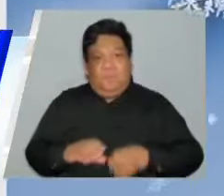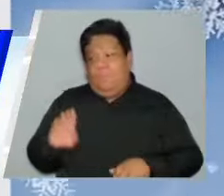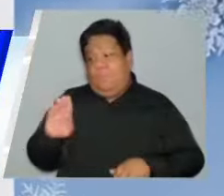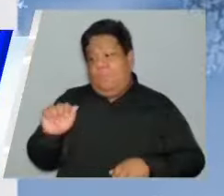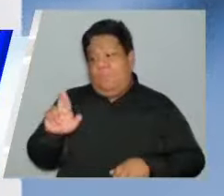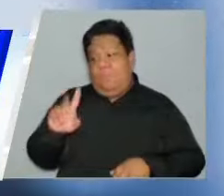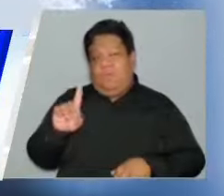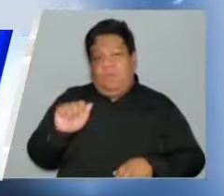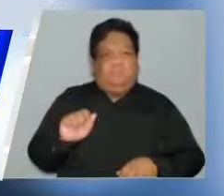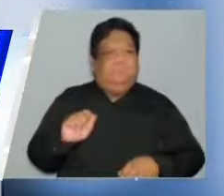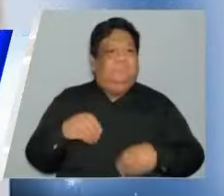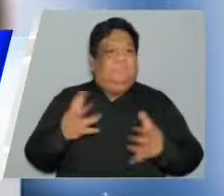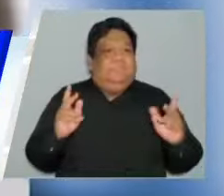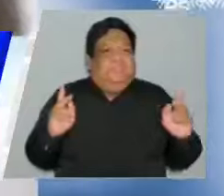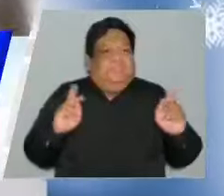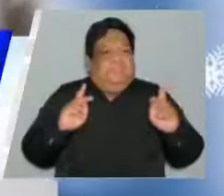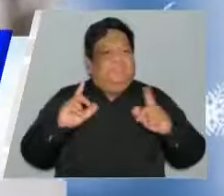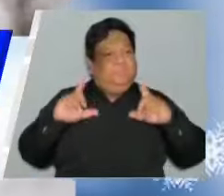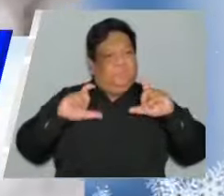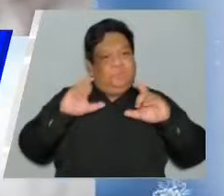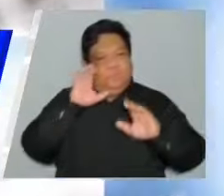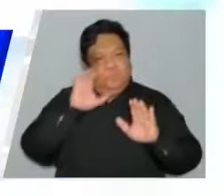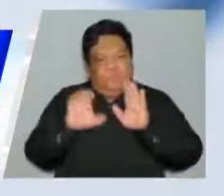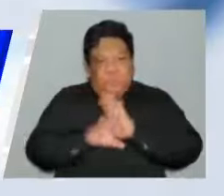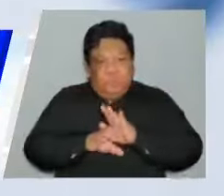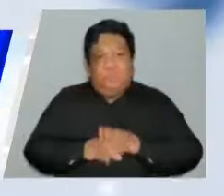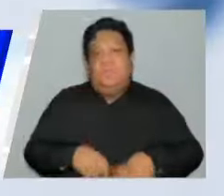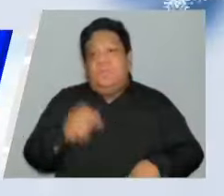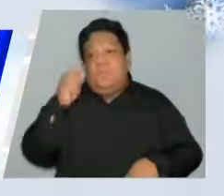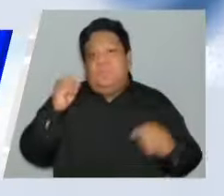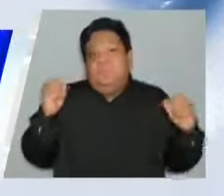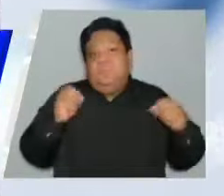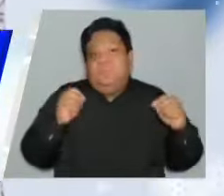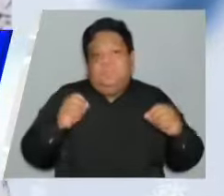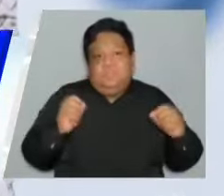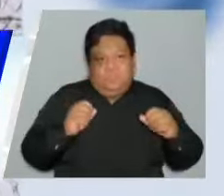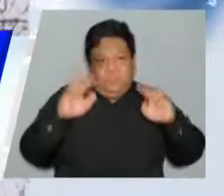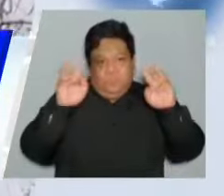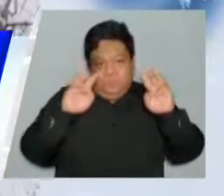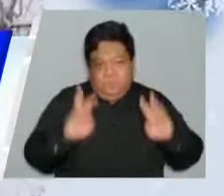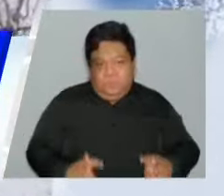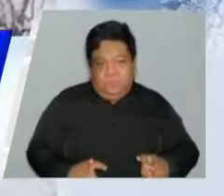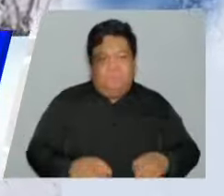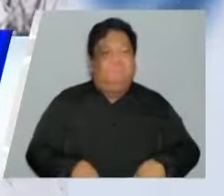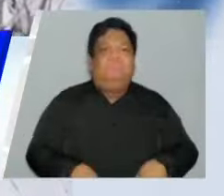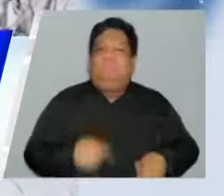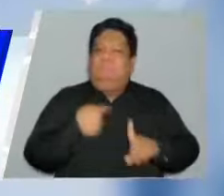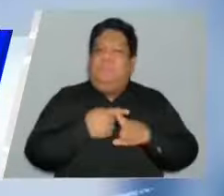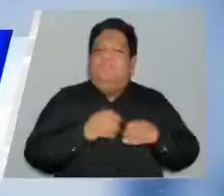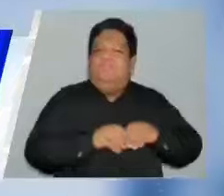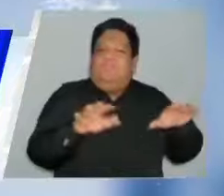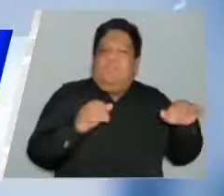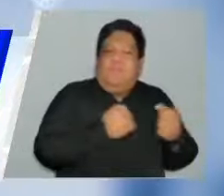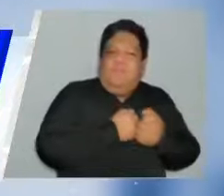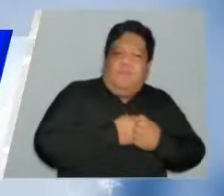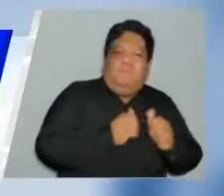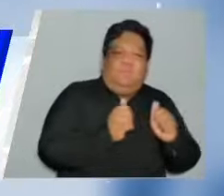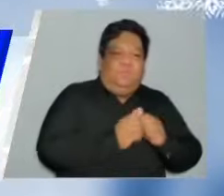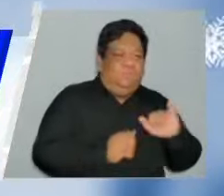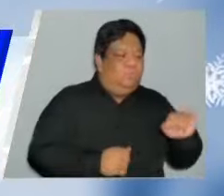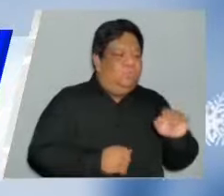kanilang photos sa kapila ng malamig na klima. Spreading some love and sparkle din ang Team Juniper in their